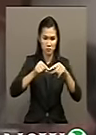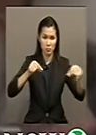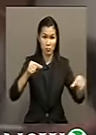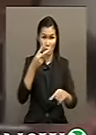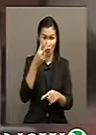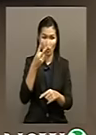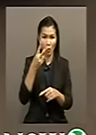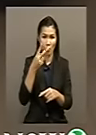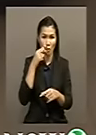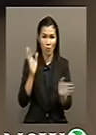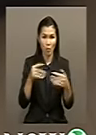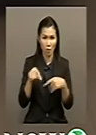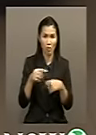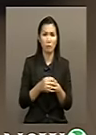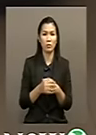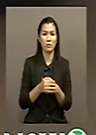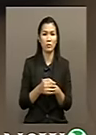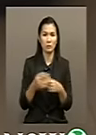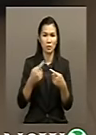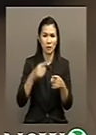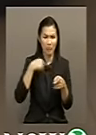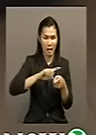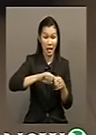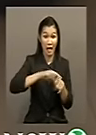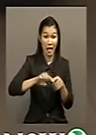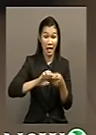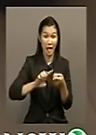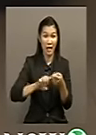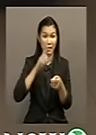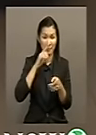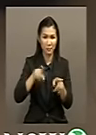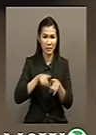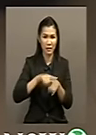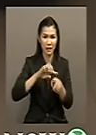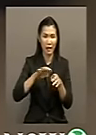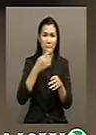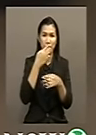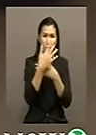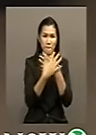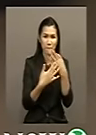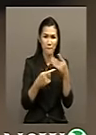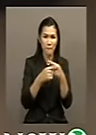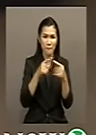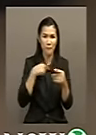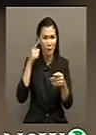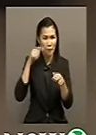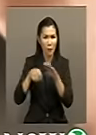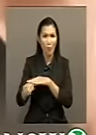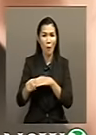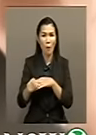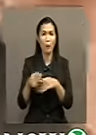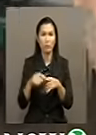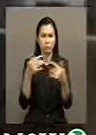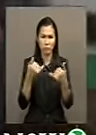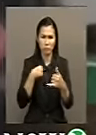ประมาณฟุตหนึ่งอยู่ในห้องแต่ก็ถูกล้างออกเพราะว่าเป็นลักษณะของการล้างคราบเลือดเอาไปซุกแถวกองผ้าห่มจาก